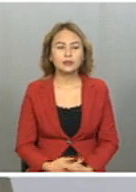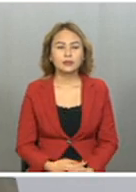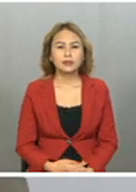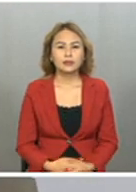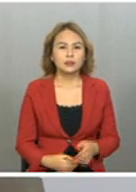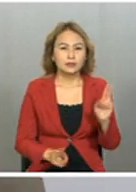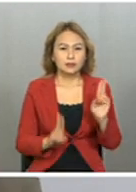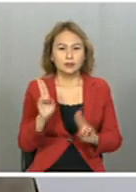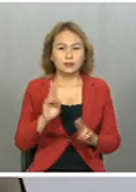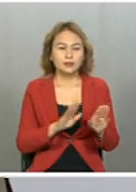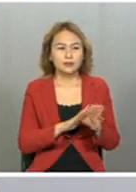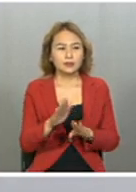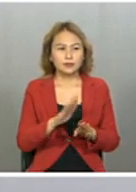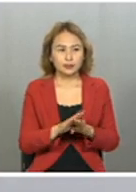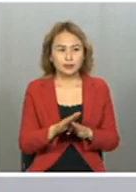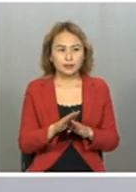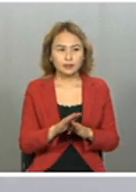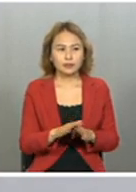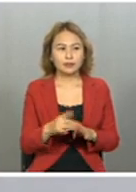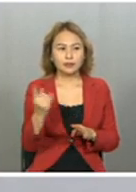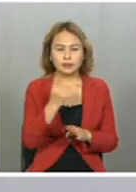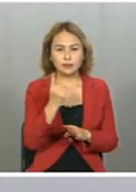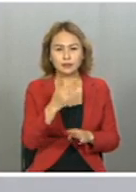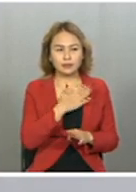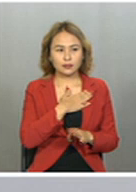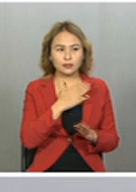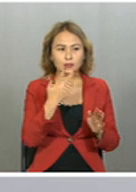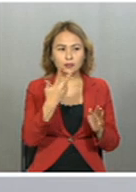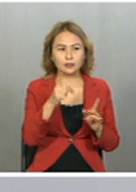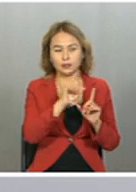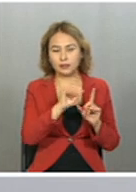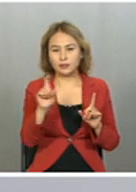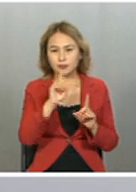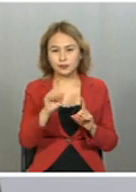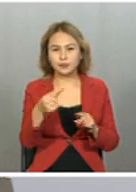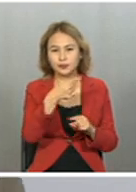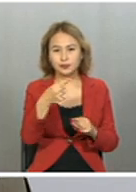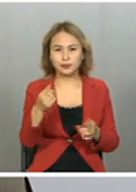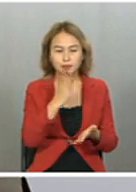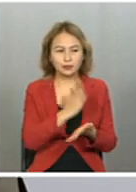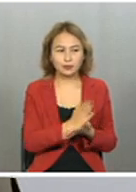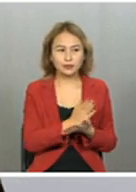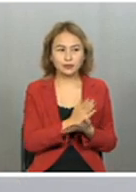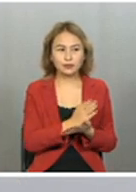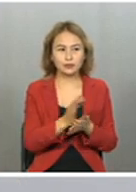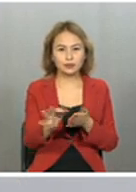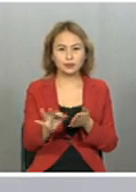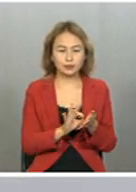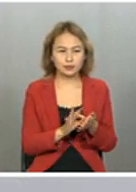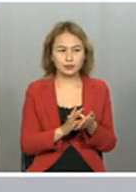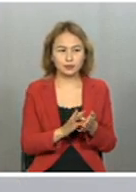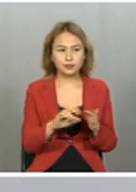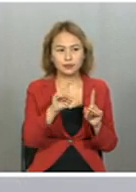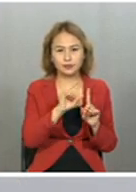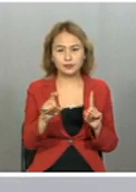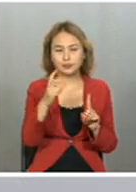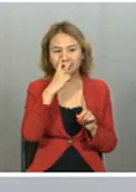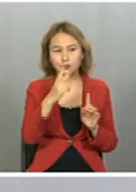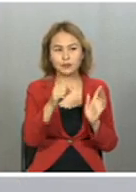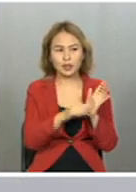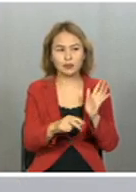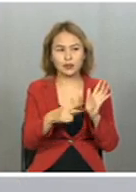Амалдарды орындаңыз. Бірінші бізде 3 бөлшектің айырмасы берілген, 1-ден бөлімдеріне қараймыз.